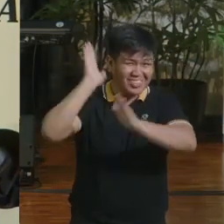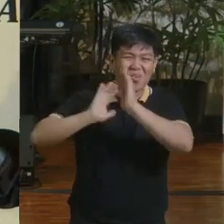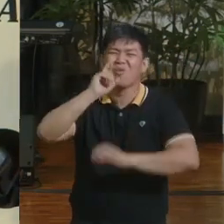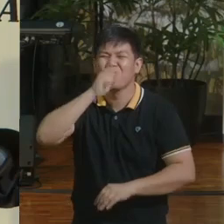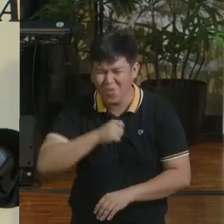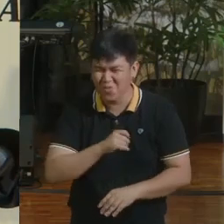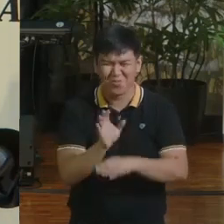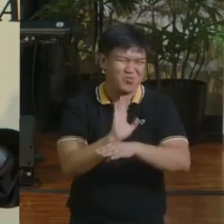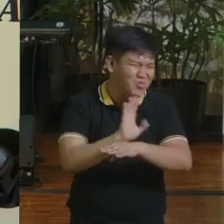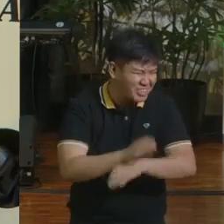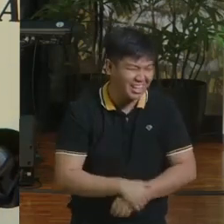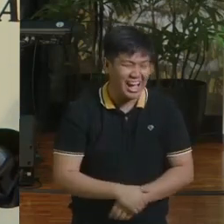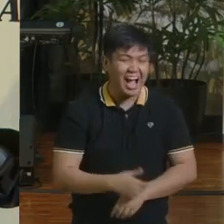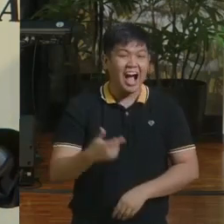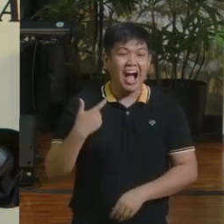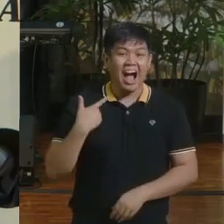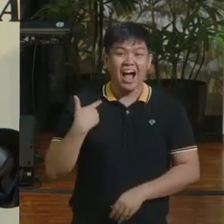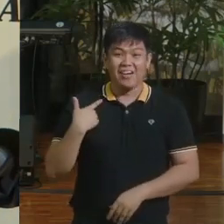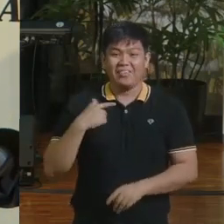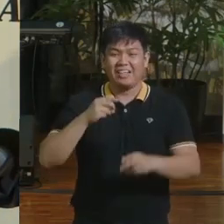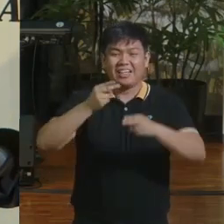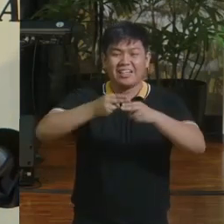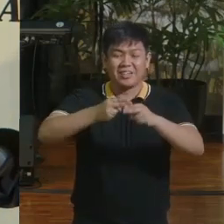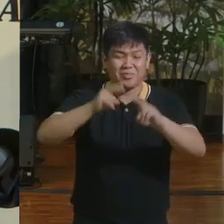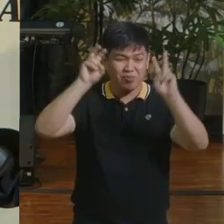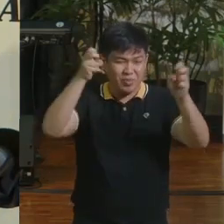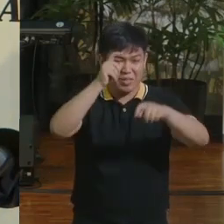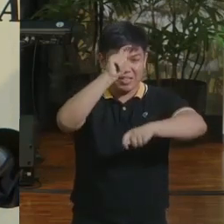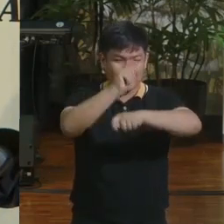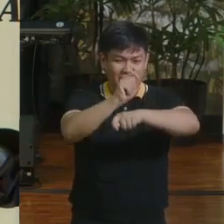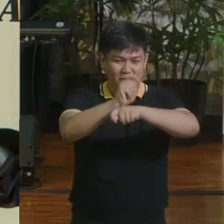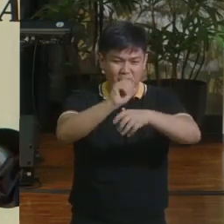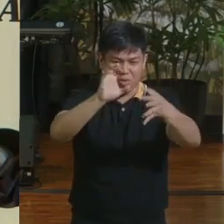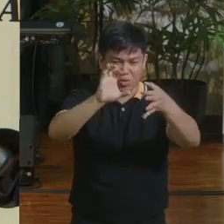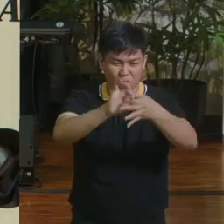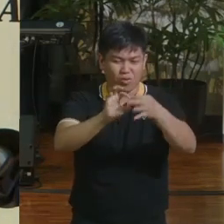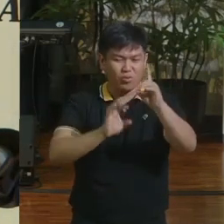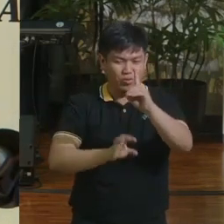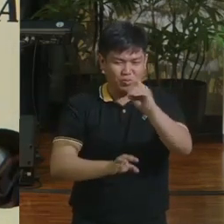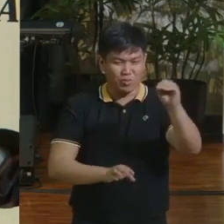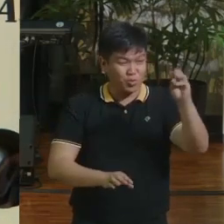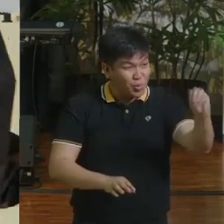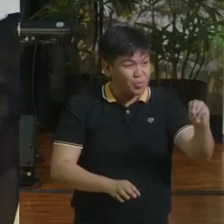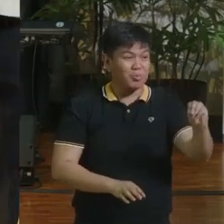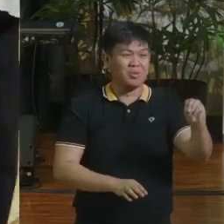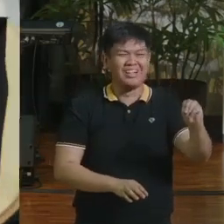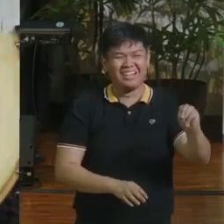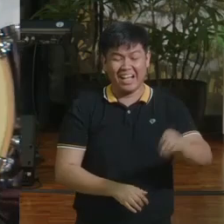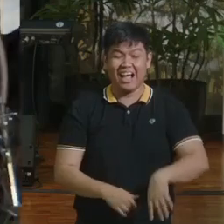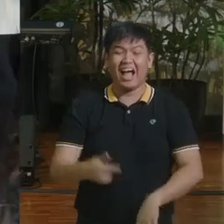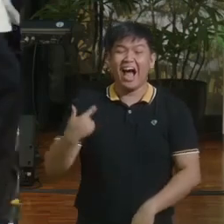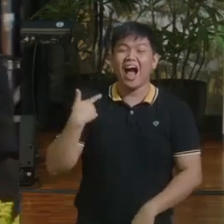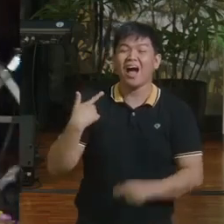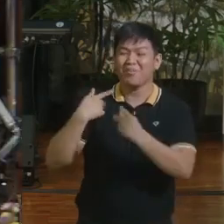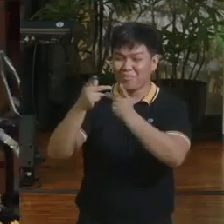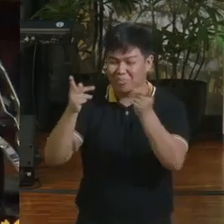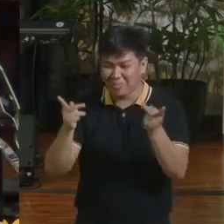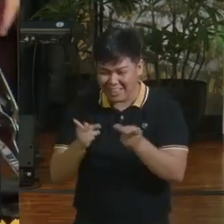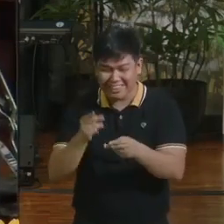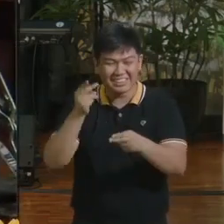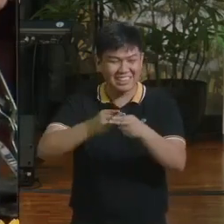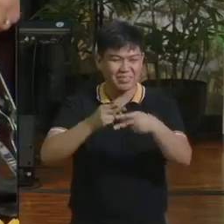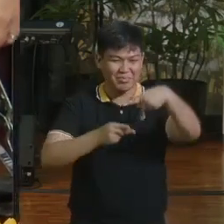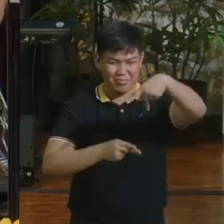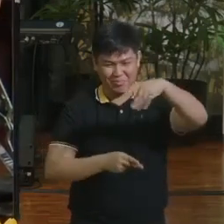Yung temple po na yun, nakita ko po yun. Nagpunta po ako sa Petra eh. Ang layo ng lakaran, 2 kilometro